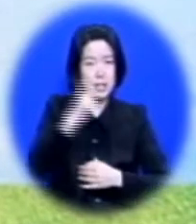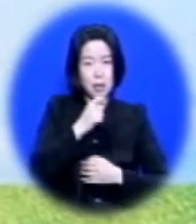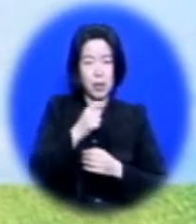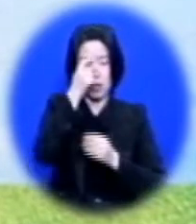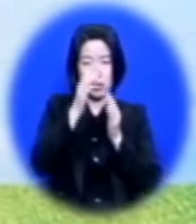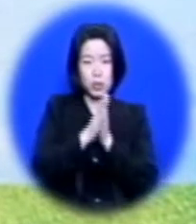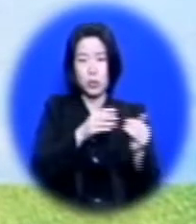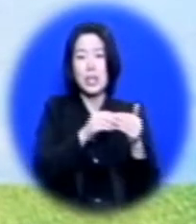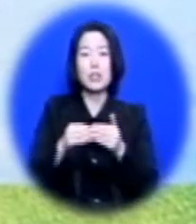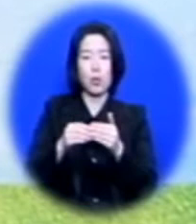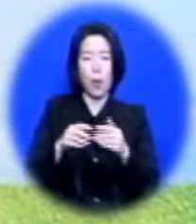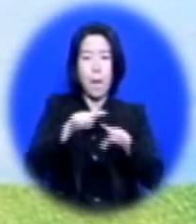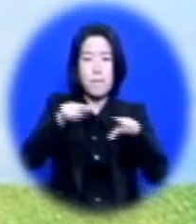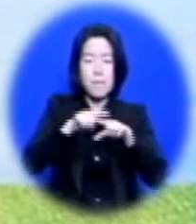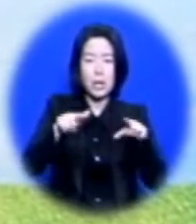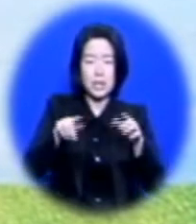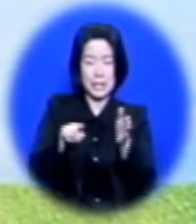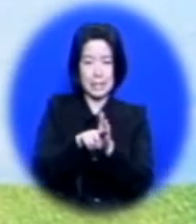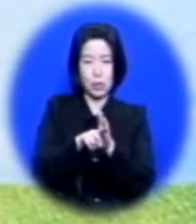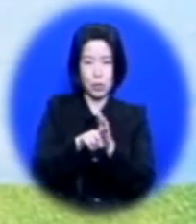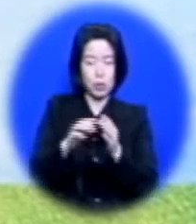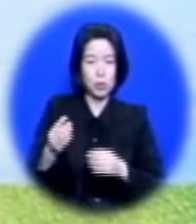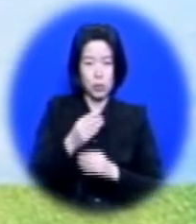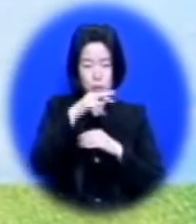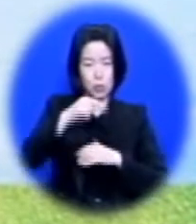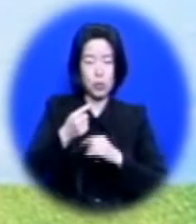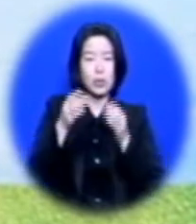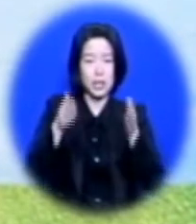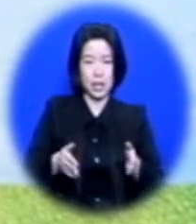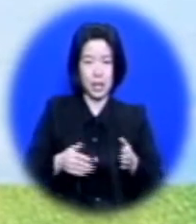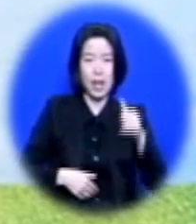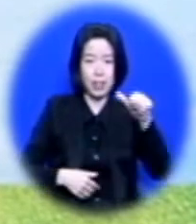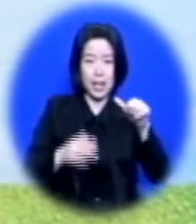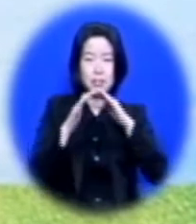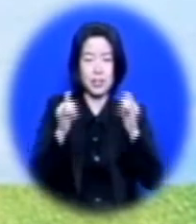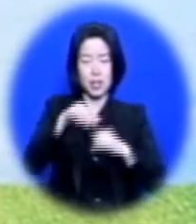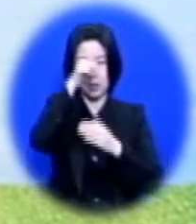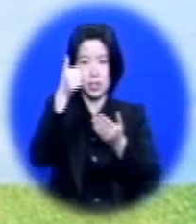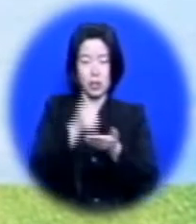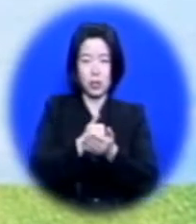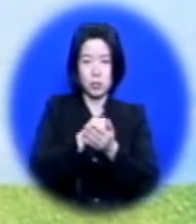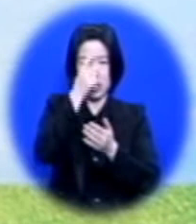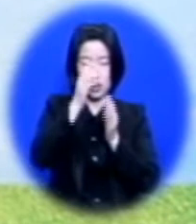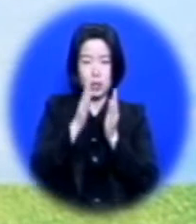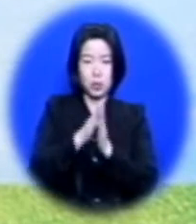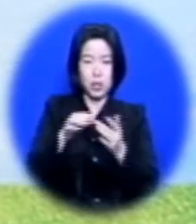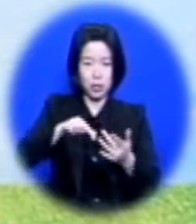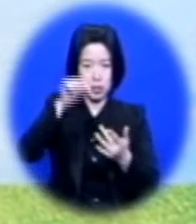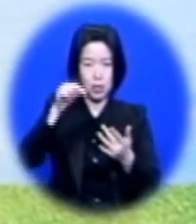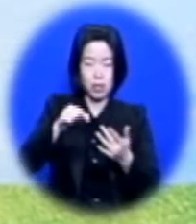평신도 주간이 5분의 장로님이 설교자로 택함을 받아서 설교를 하세요